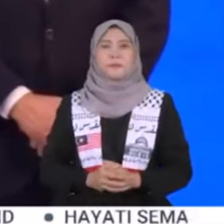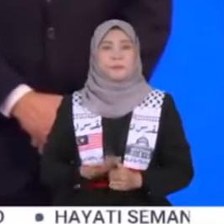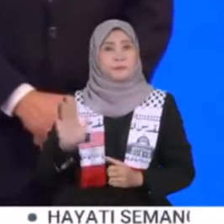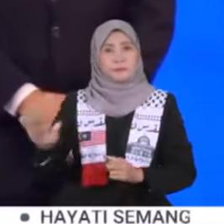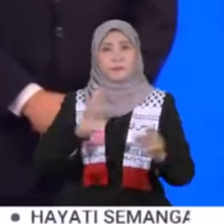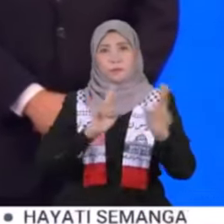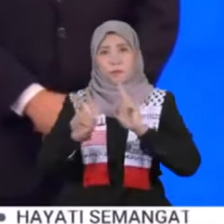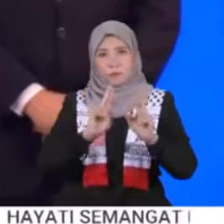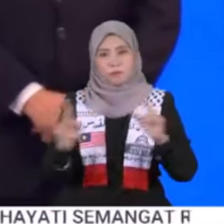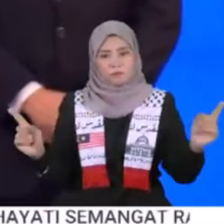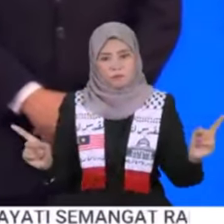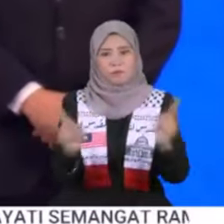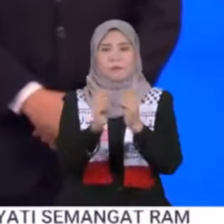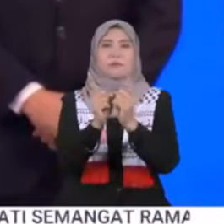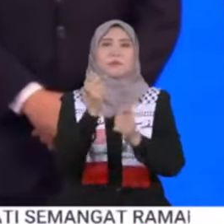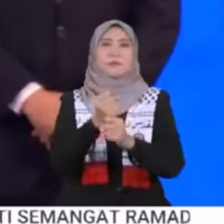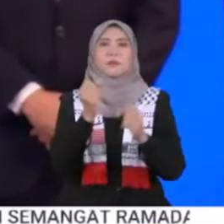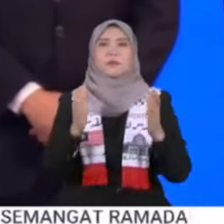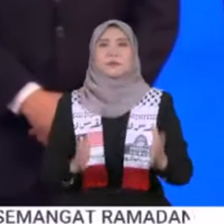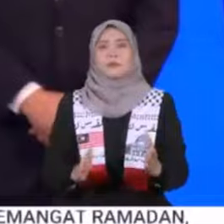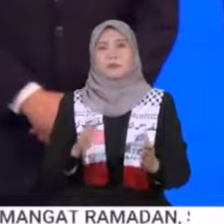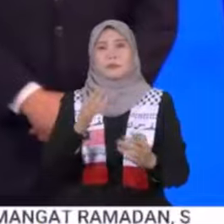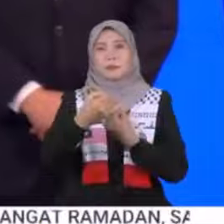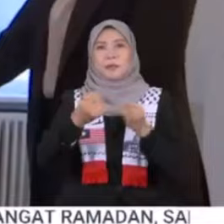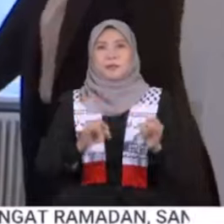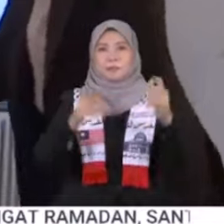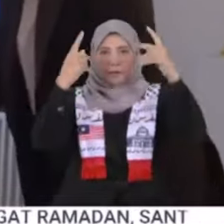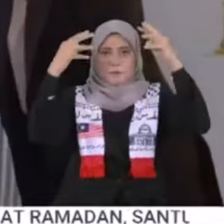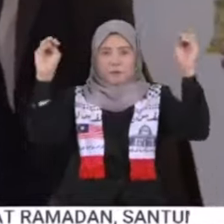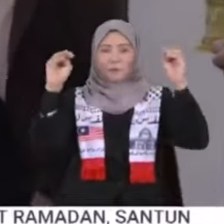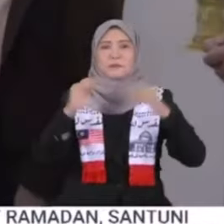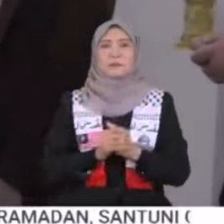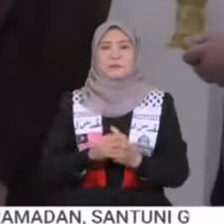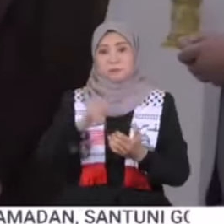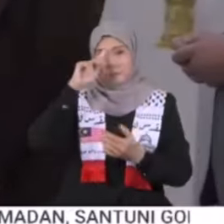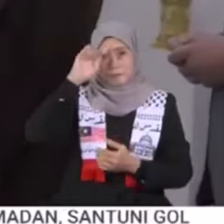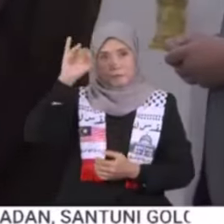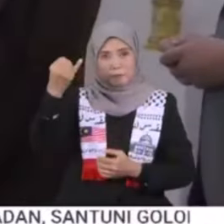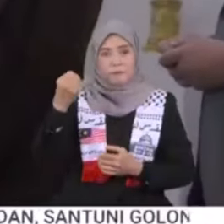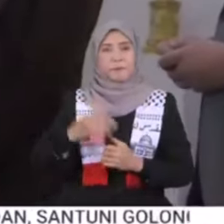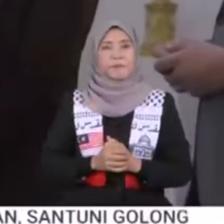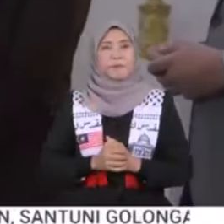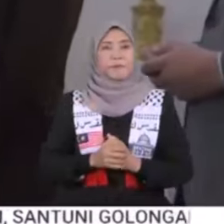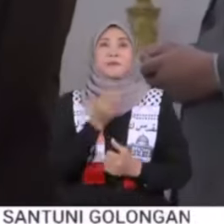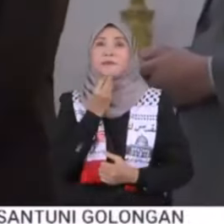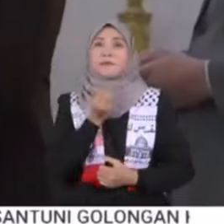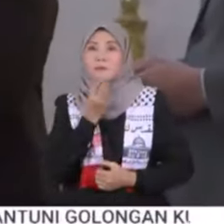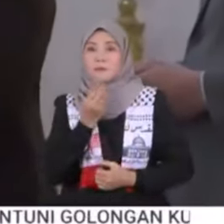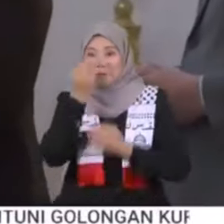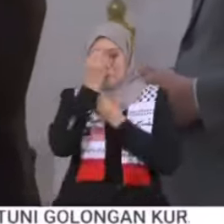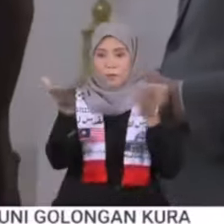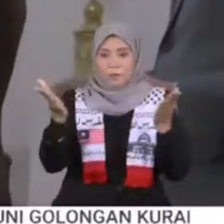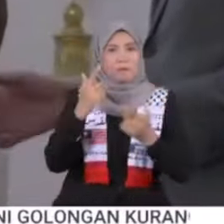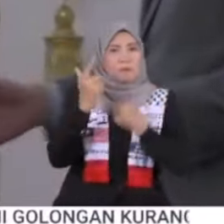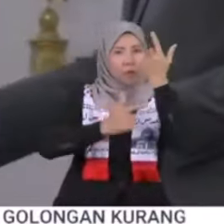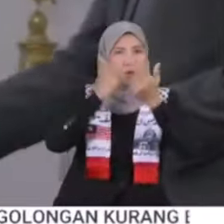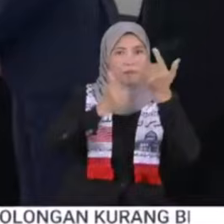Beliau berucap pada perjumpaan bersama warga Jabatan Perdana Menteri di Putrajaya. Sebelum ini, Datuk Seri Anwar memberitahu lawatan